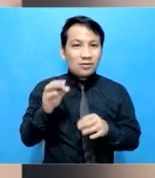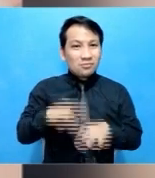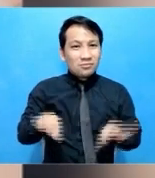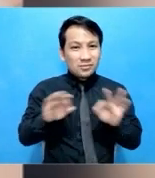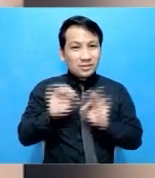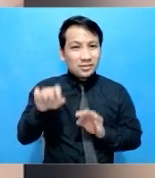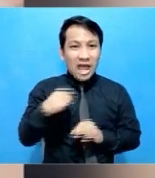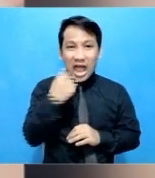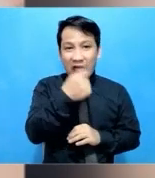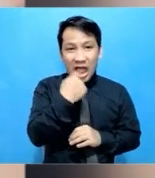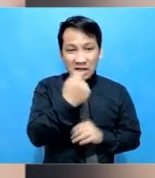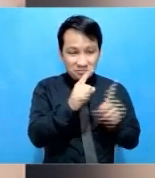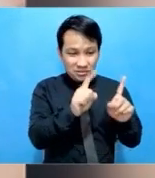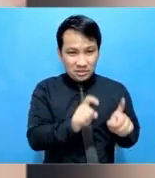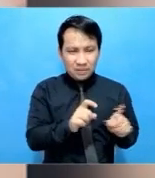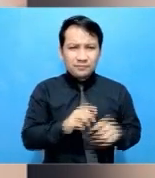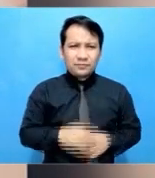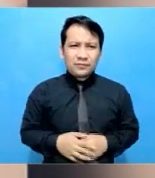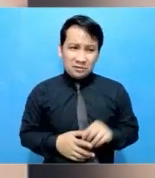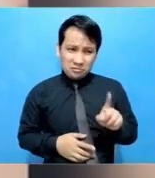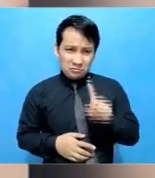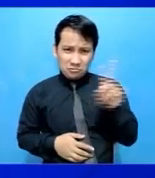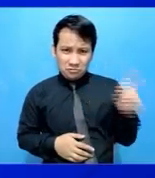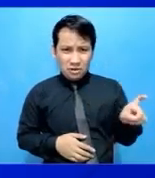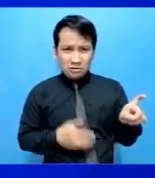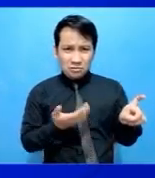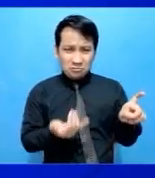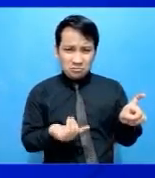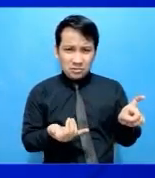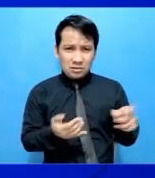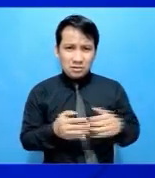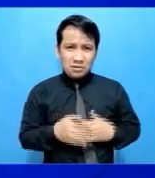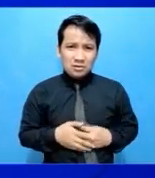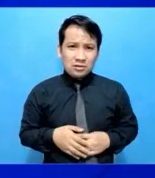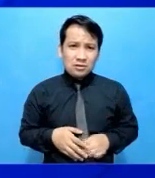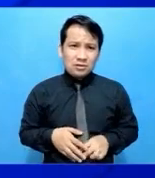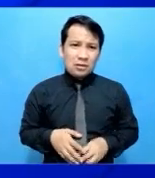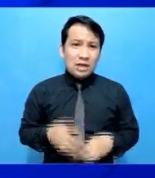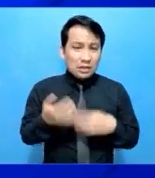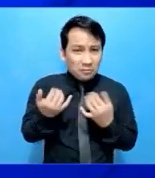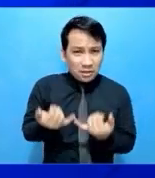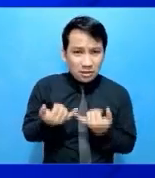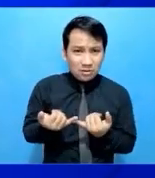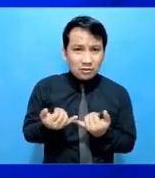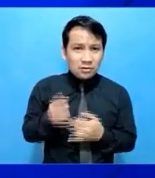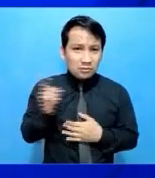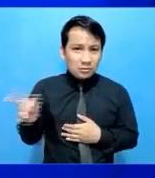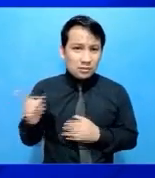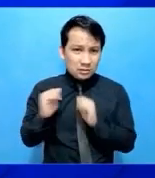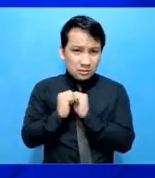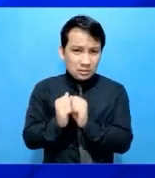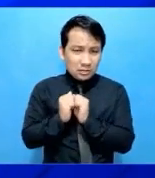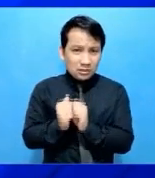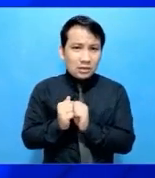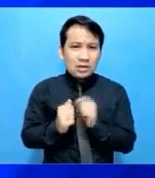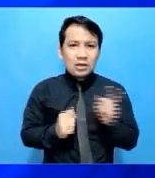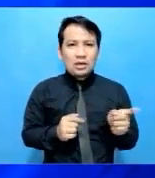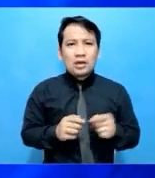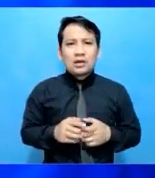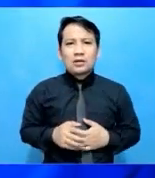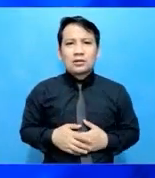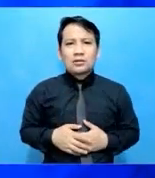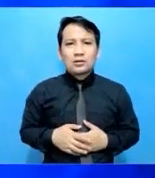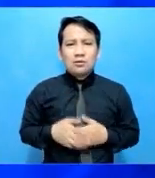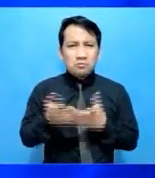Ano yung nararamdaman mo ngayon na parang dapat sa mga oras na ito ikaw yung kasama niya, sir? Kung gugustuhin ko